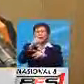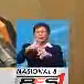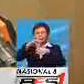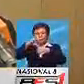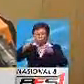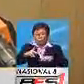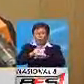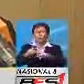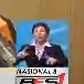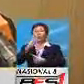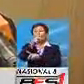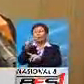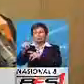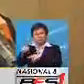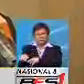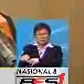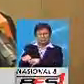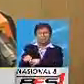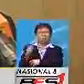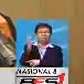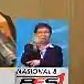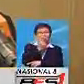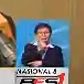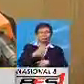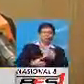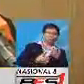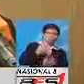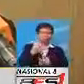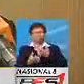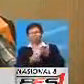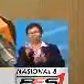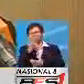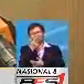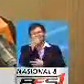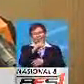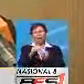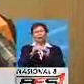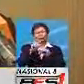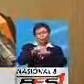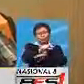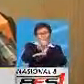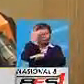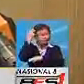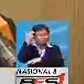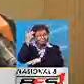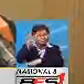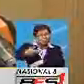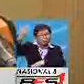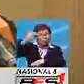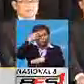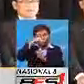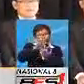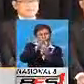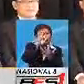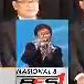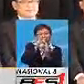kangsar er sudah tentu tidak akan menggunakan emosi mereka Tetapi lebih menggunakan kebijaksanaan untuk